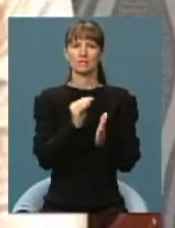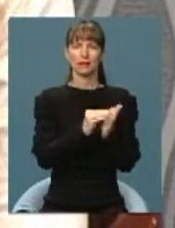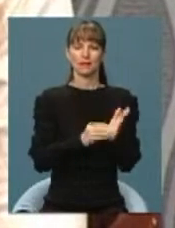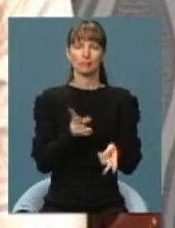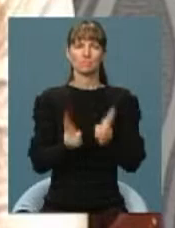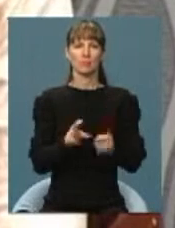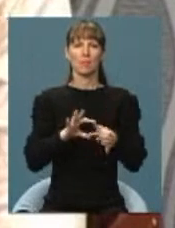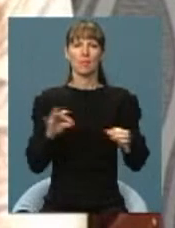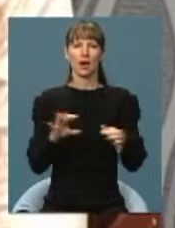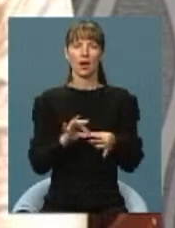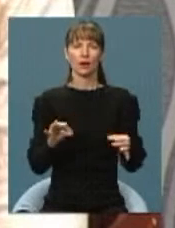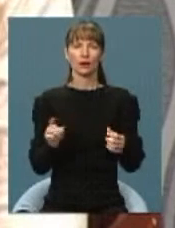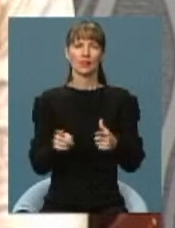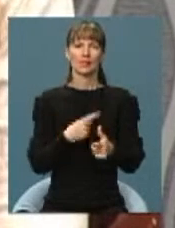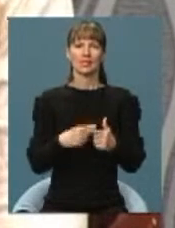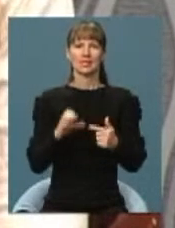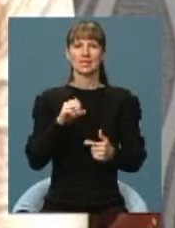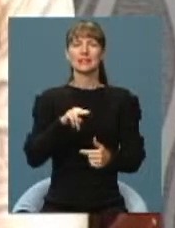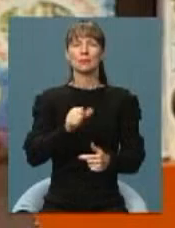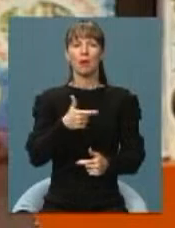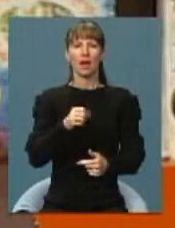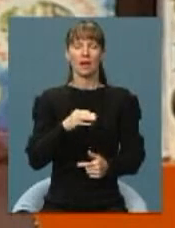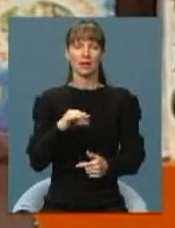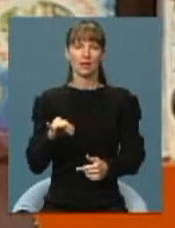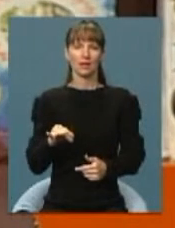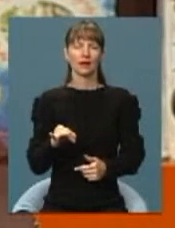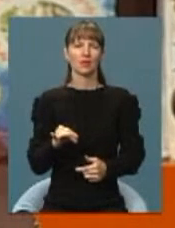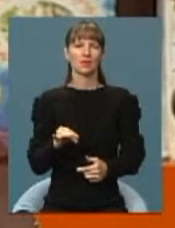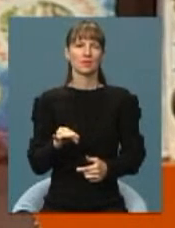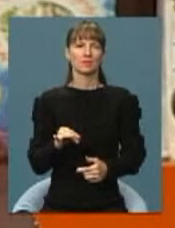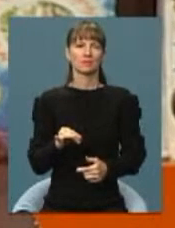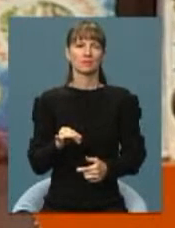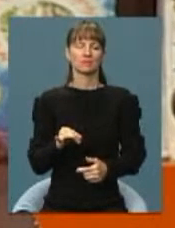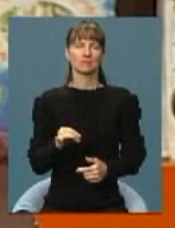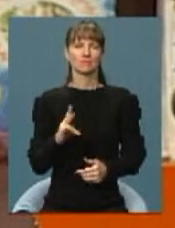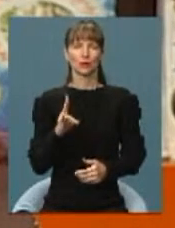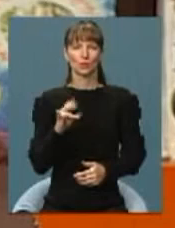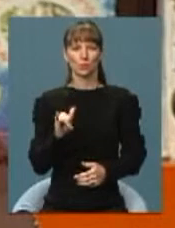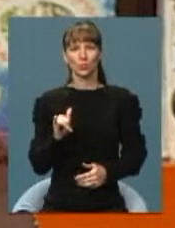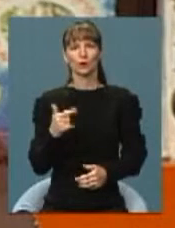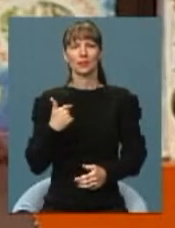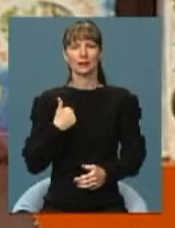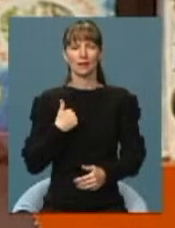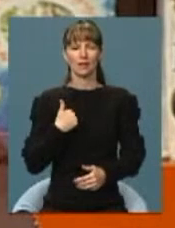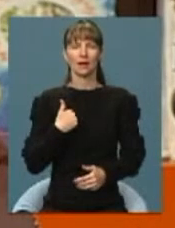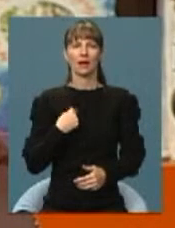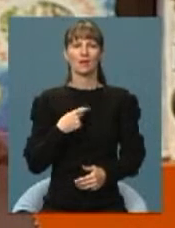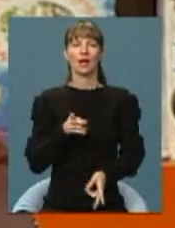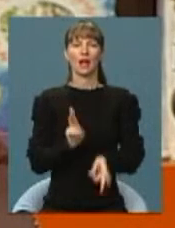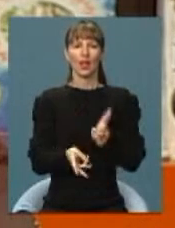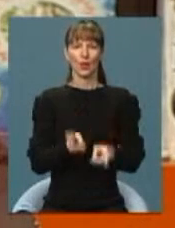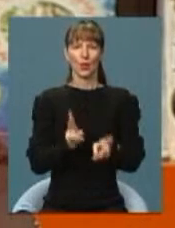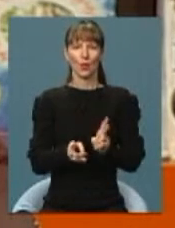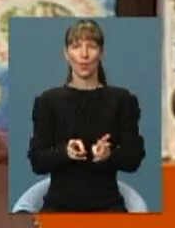приготування макаронних виробів або спагетті тих же самих? Ну, я, конечно, их готовлю